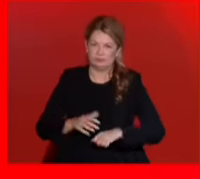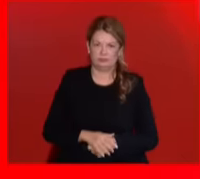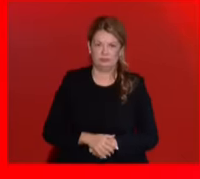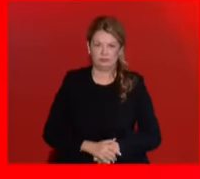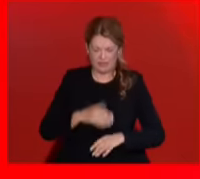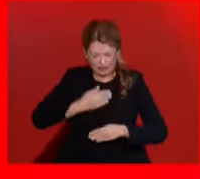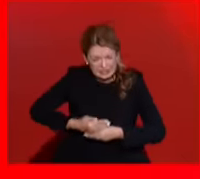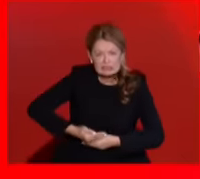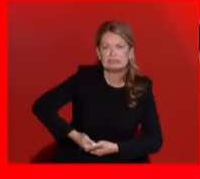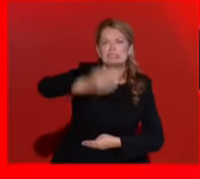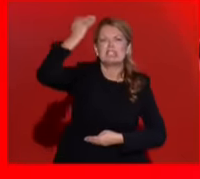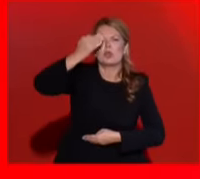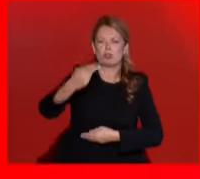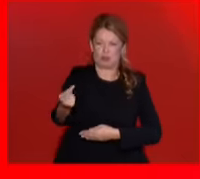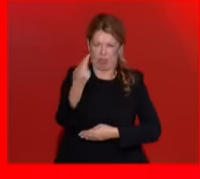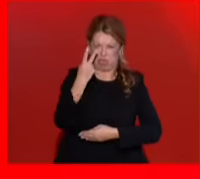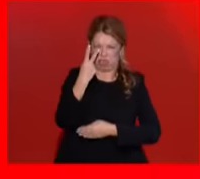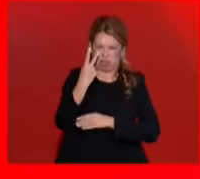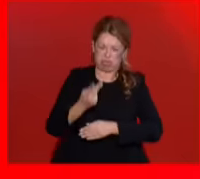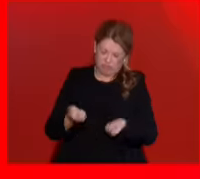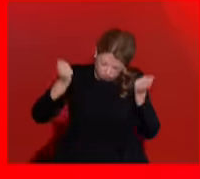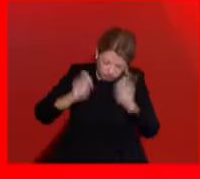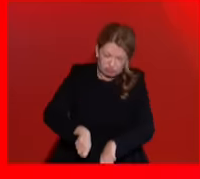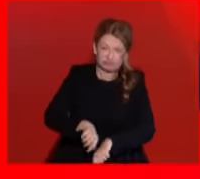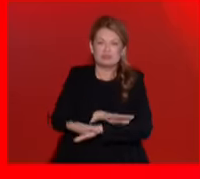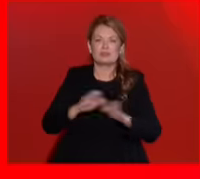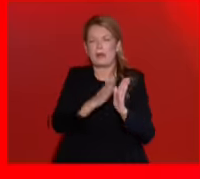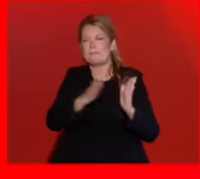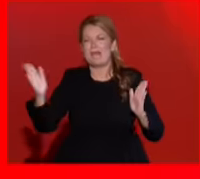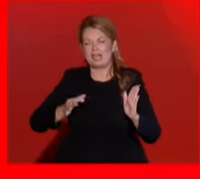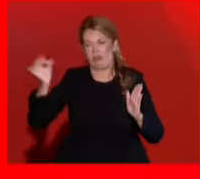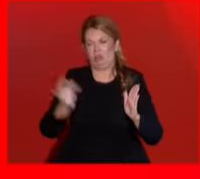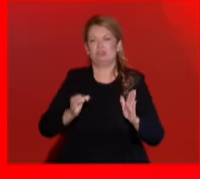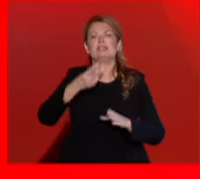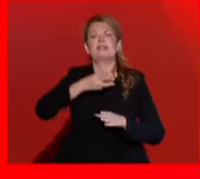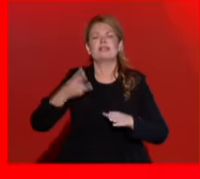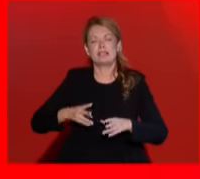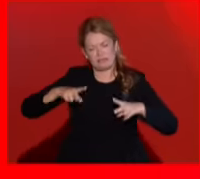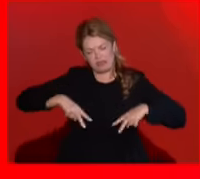αδιαπέραστο, ακόμα κι αν έχει περάσει πρόσκαιρα μέσα στις γραμμές μας.